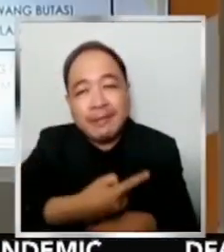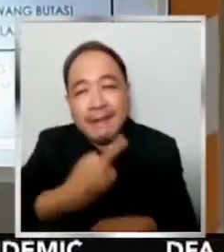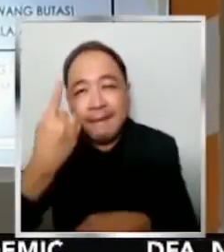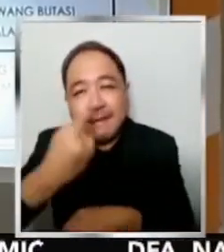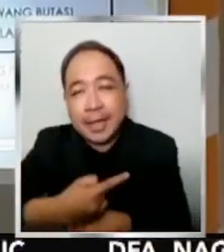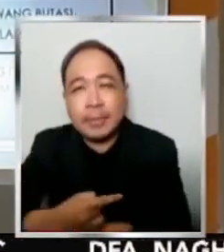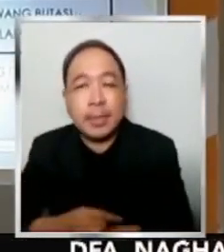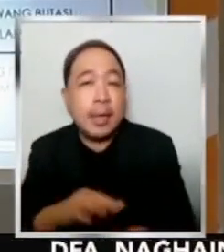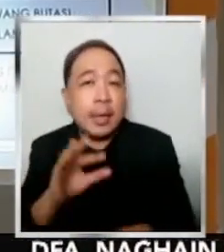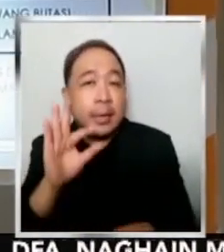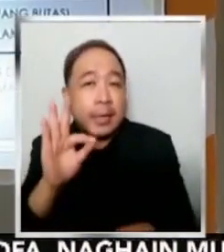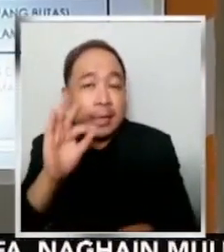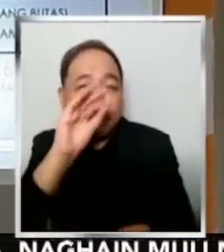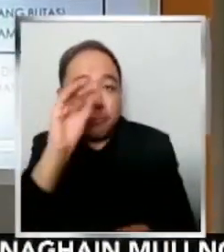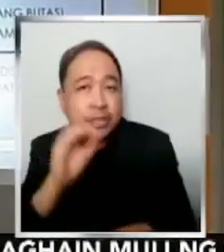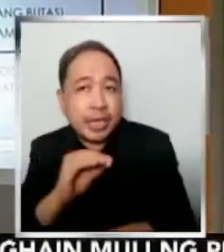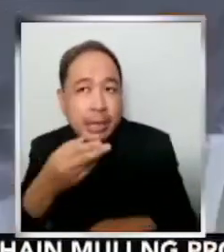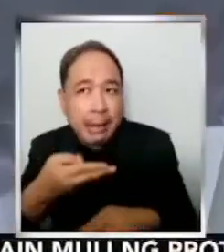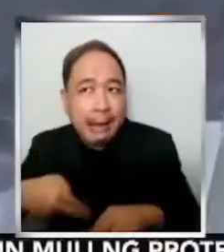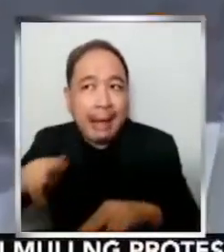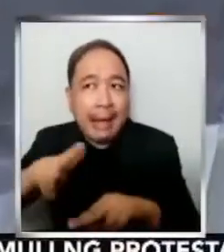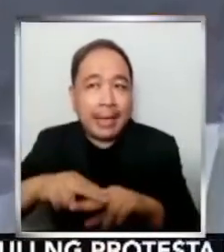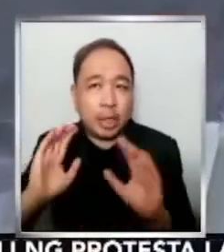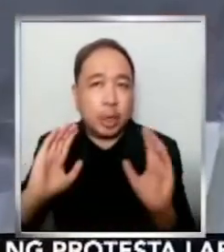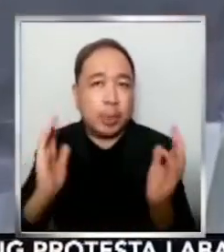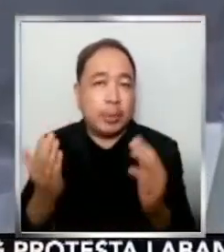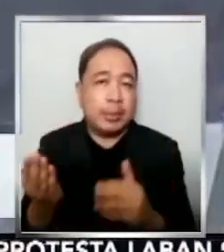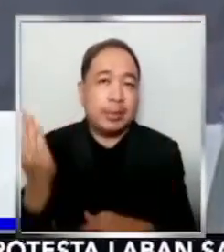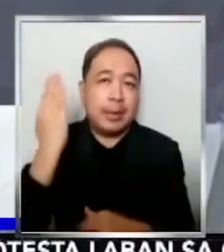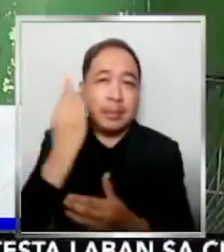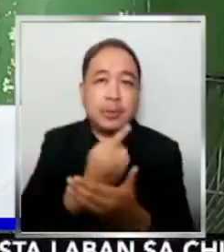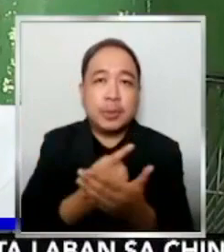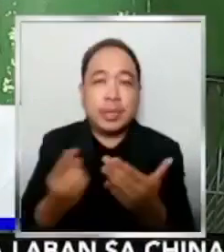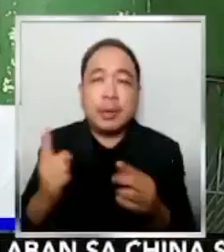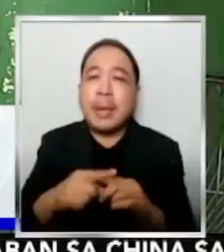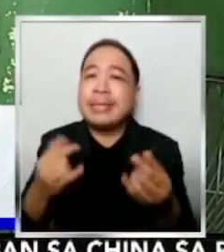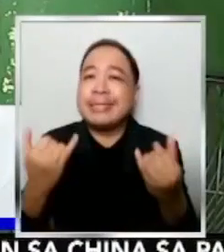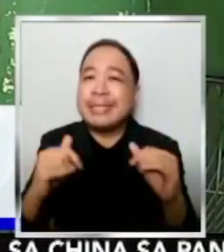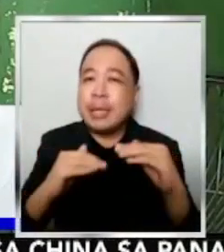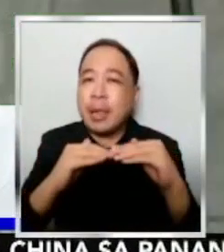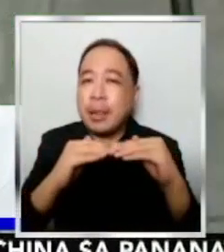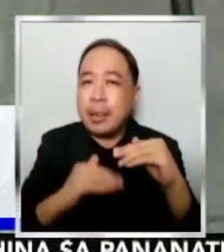linggo. Pero nananatiling low risk pa ang national case classification,